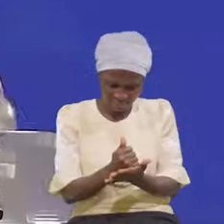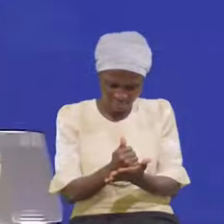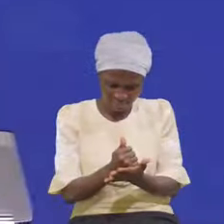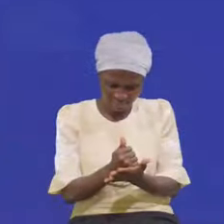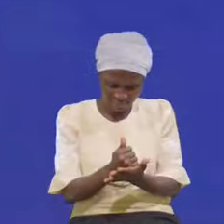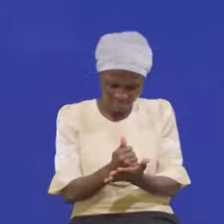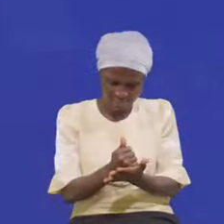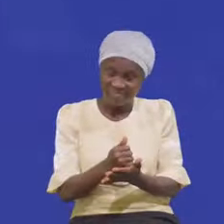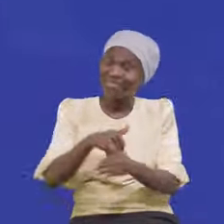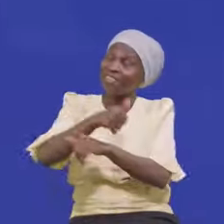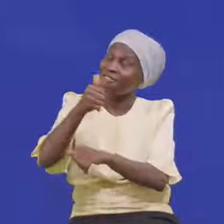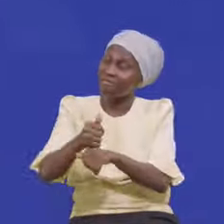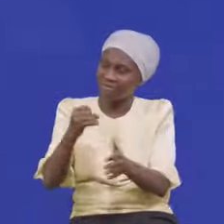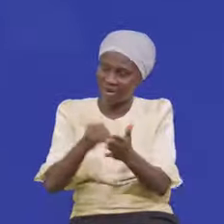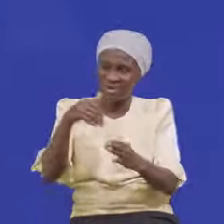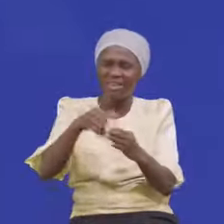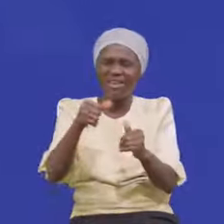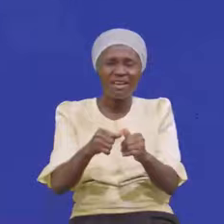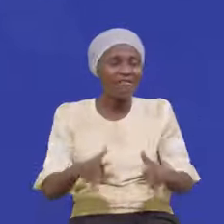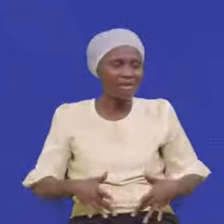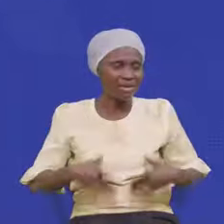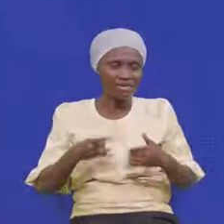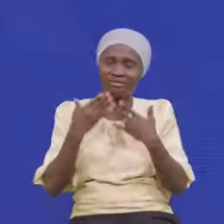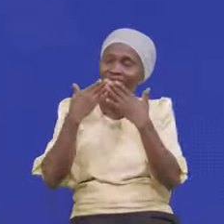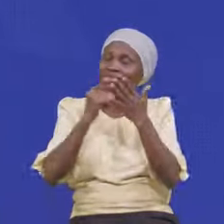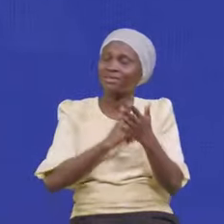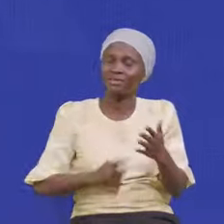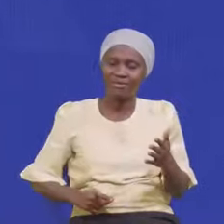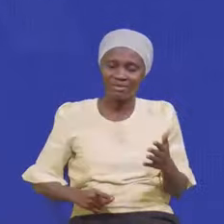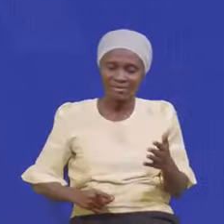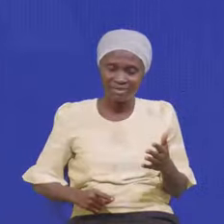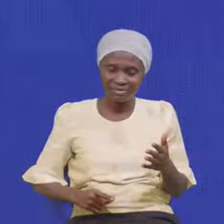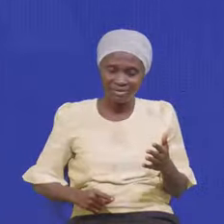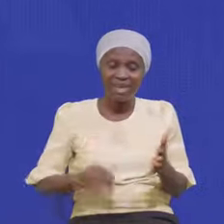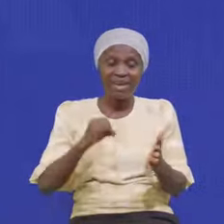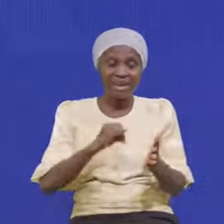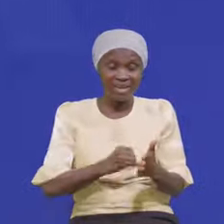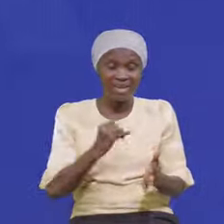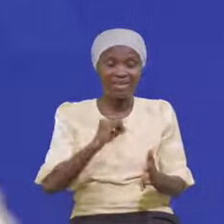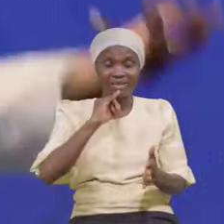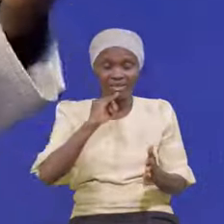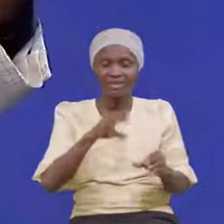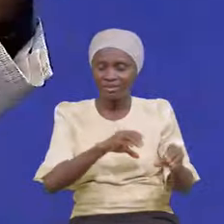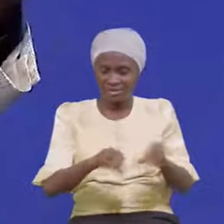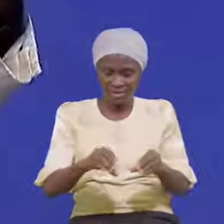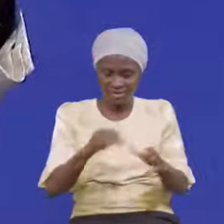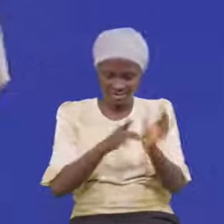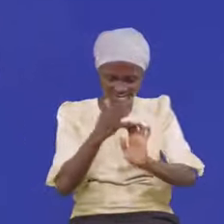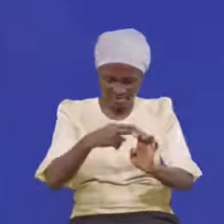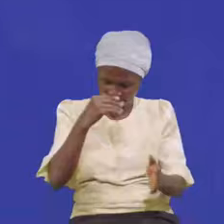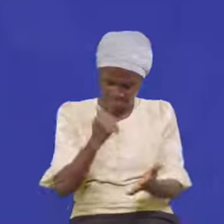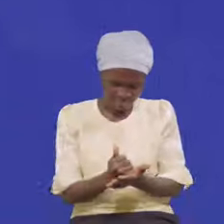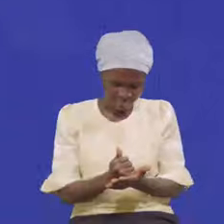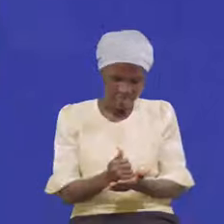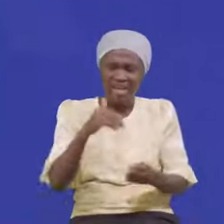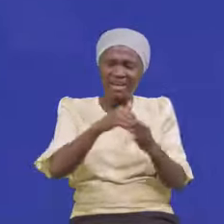Confirm each and every life. ప్రతి విధమైన వ్యాధి సంక్రమణ ప్రతి జీవితంలో వందనాలు ప్రభు. It's done. అది జరిగింది. In